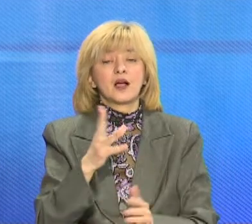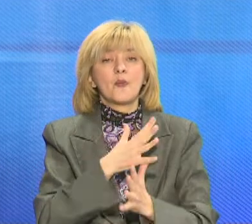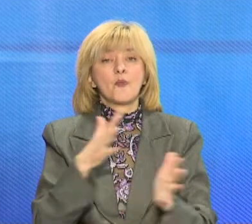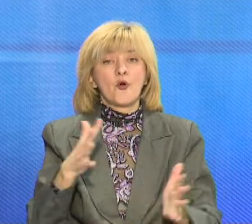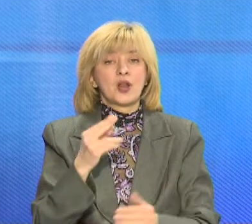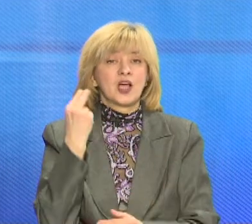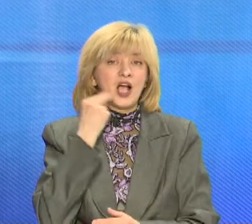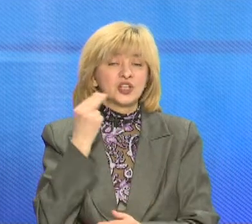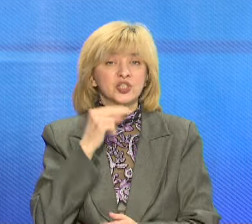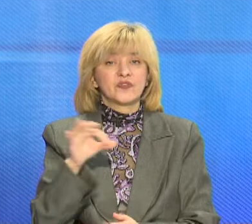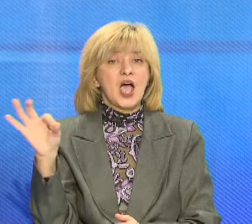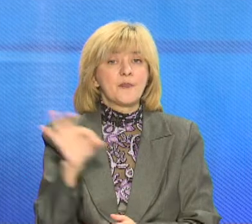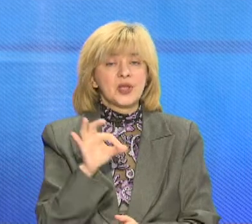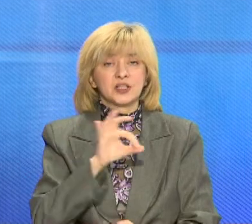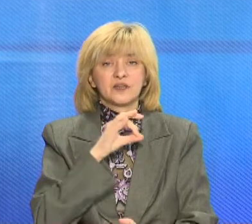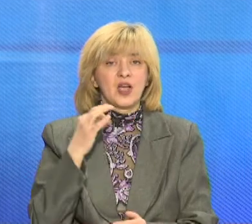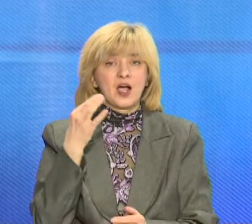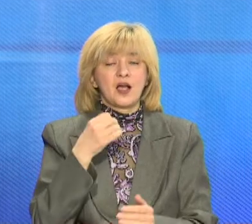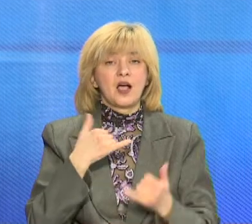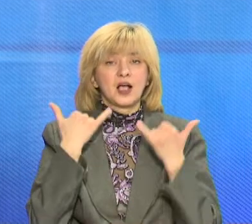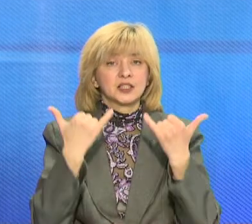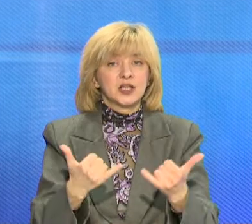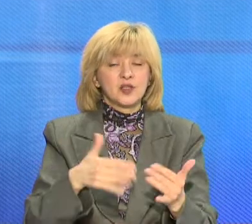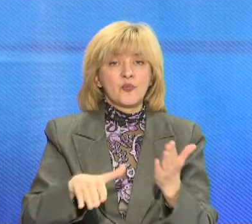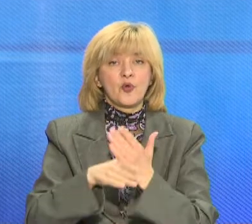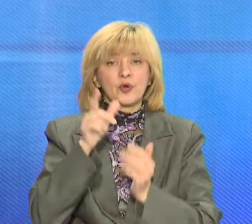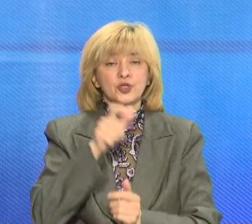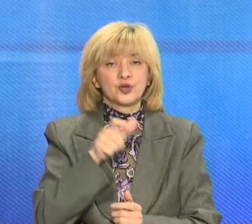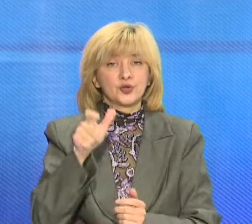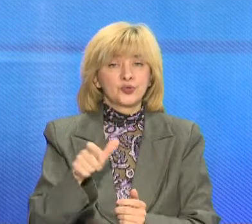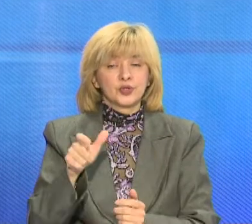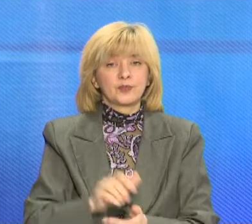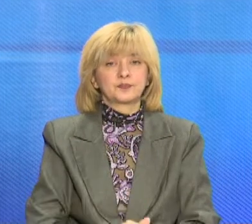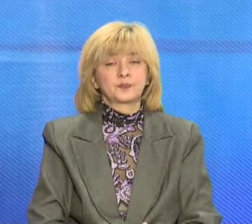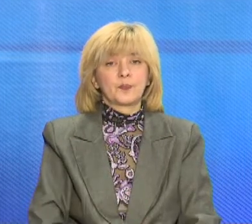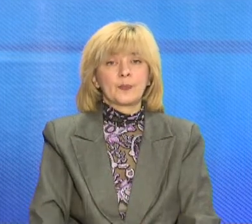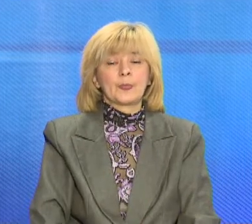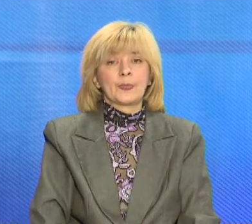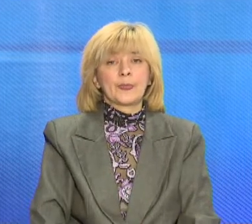оказать помощь людям во всех аспектах рассматриваемых действий.